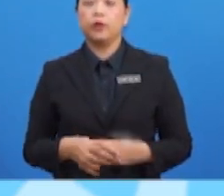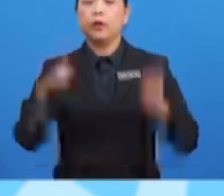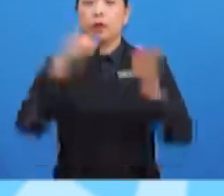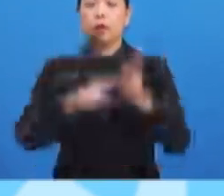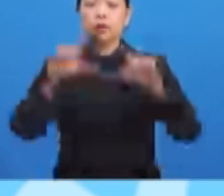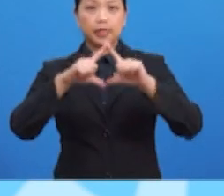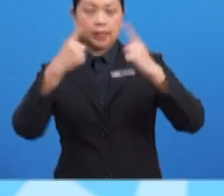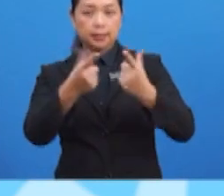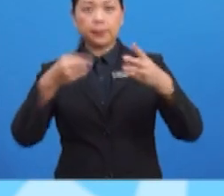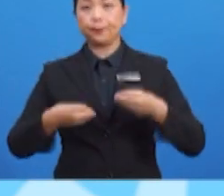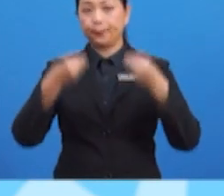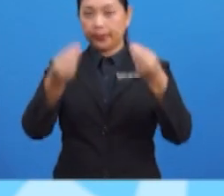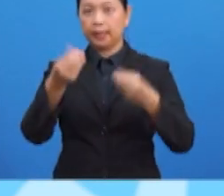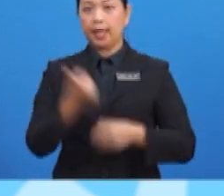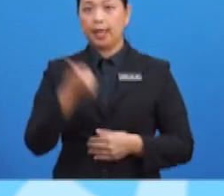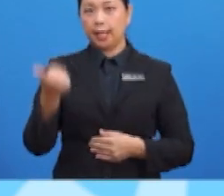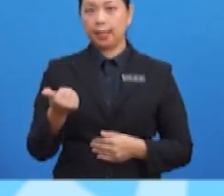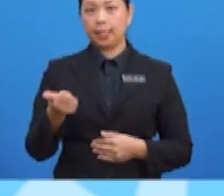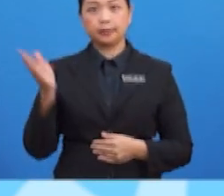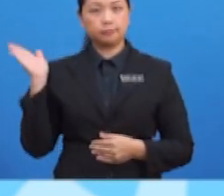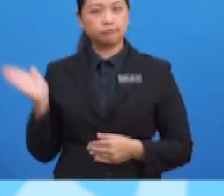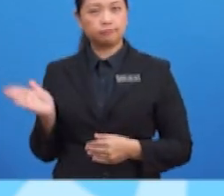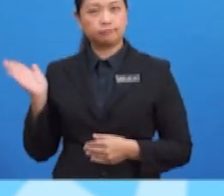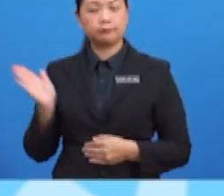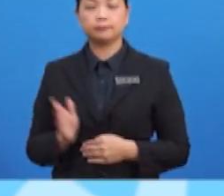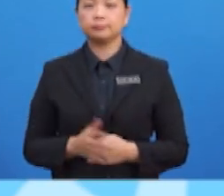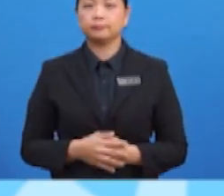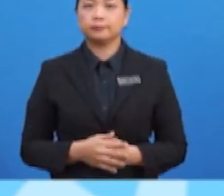Apakah kelas bagi alat penyepit kuih tersebut?